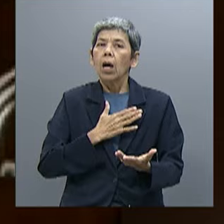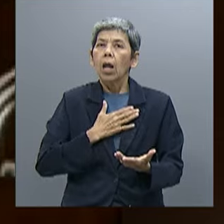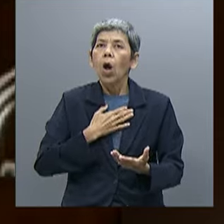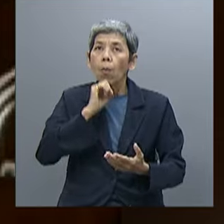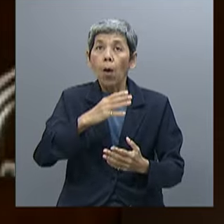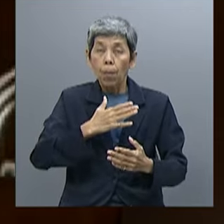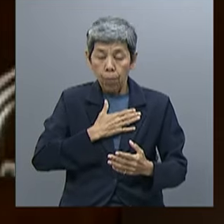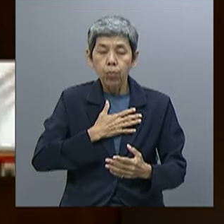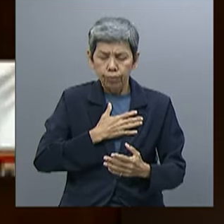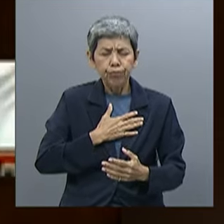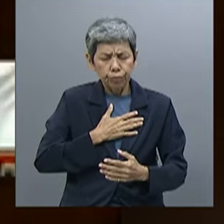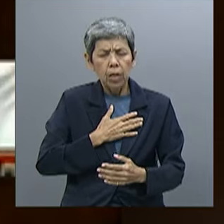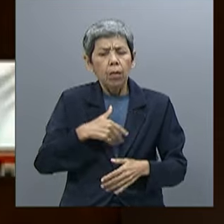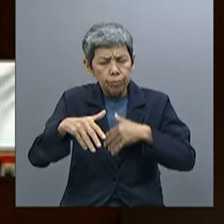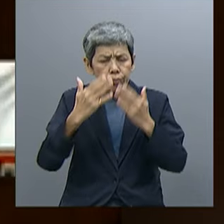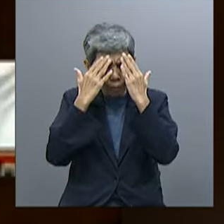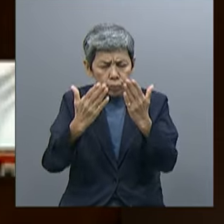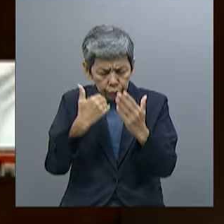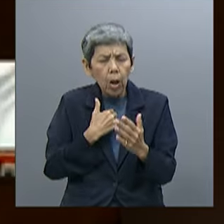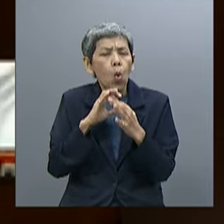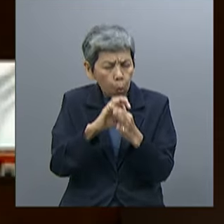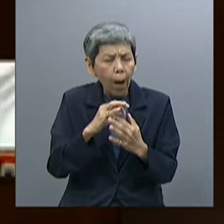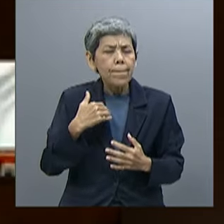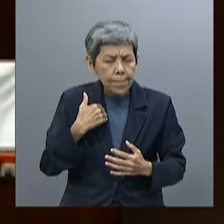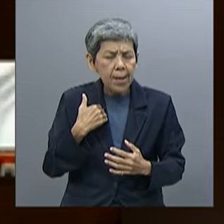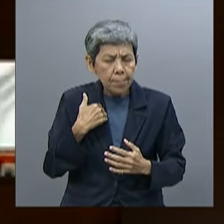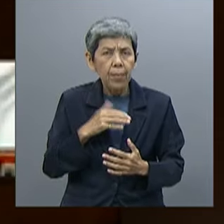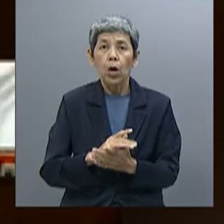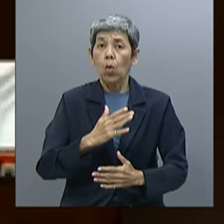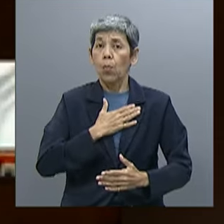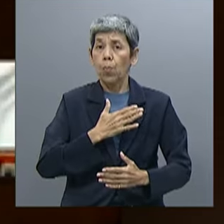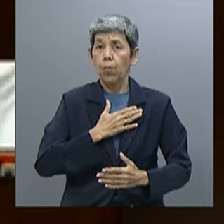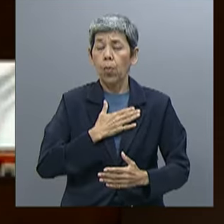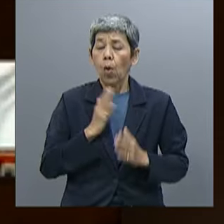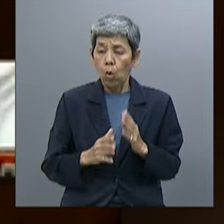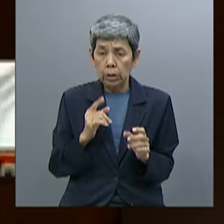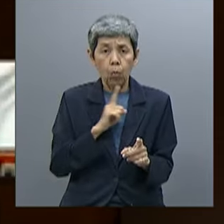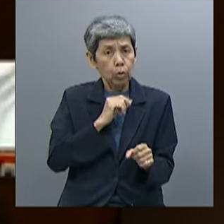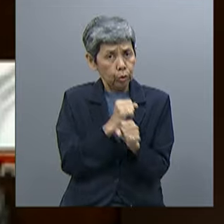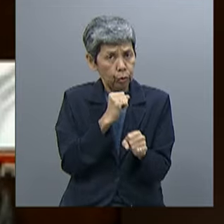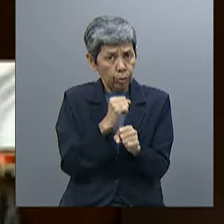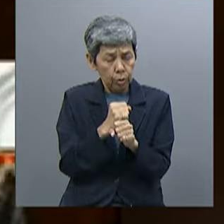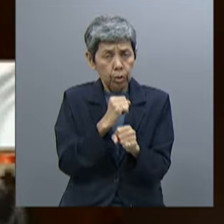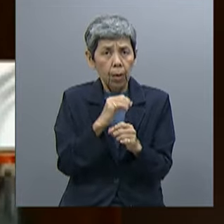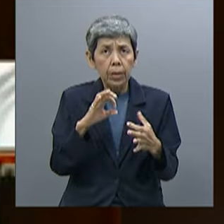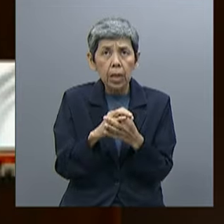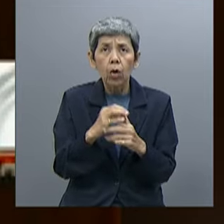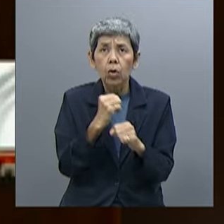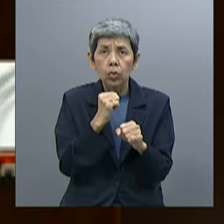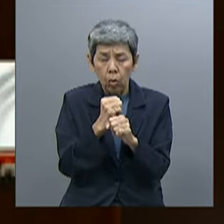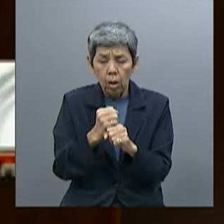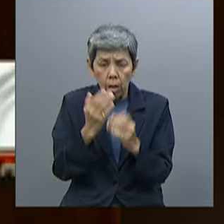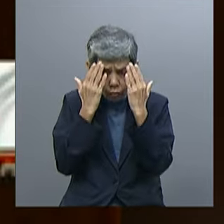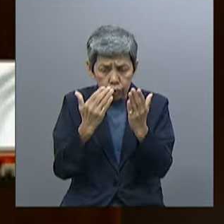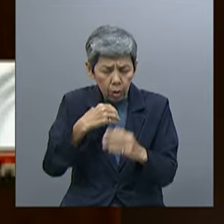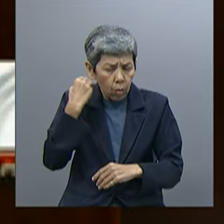มเนี่ยตั้งใจดีกับพี่น้องมุสลิมภาคใต้แล้วก็ผมเป็นคนที่ทำเรื่องราวอะไรต่างเกี่ยวกับสถานมุสลิมด้วยความเข้าใจม